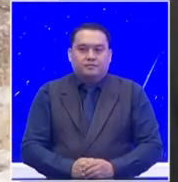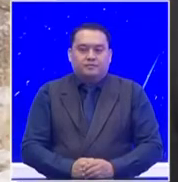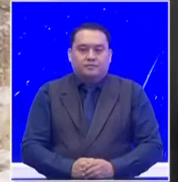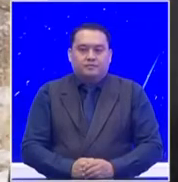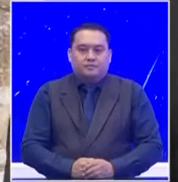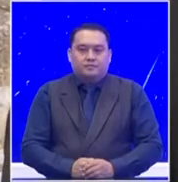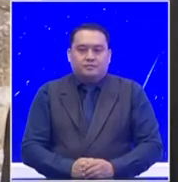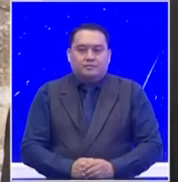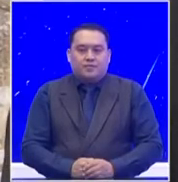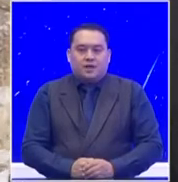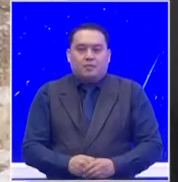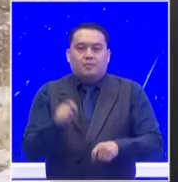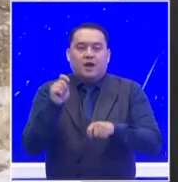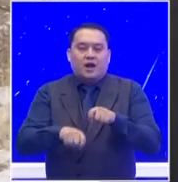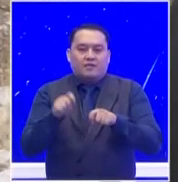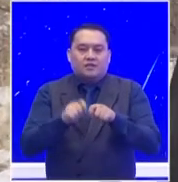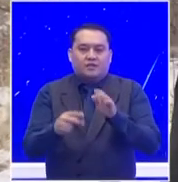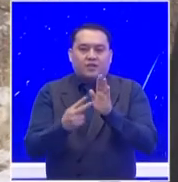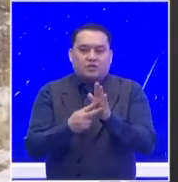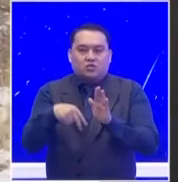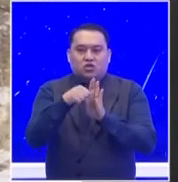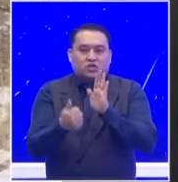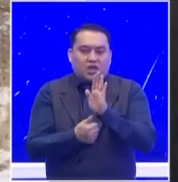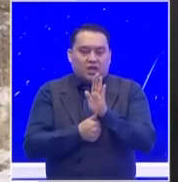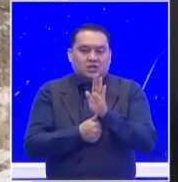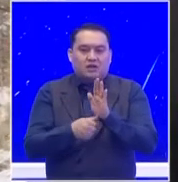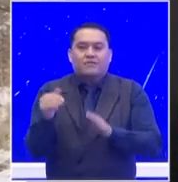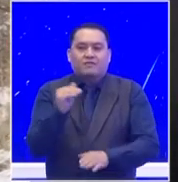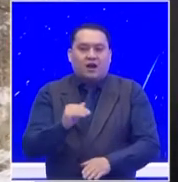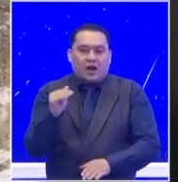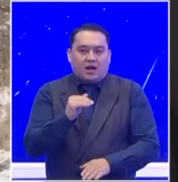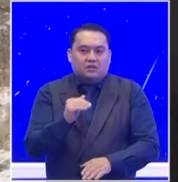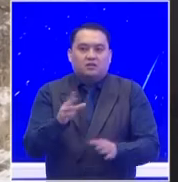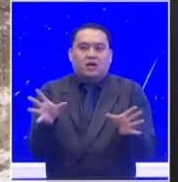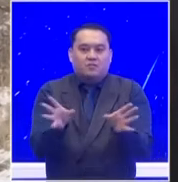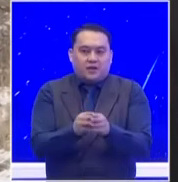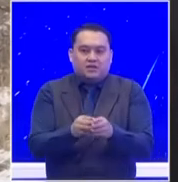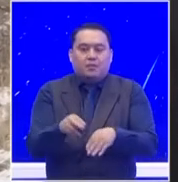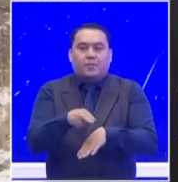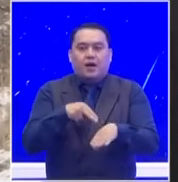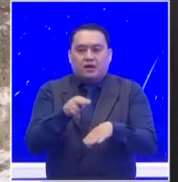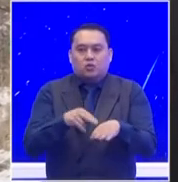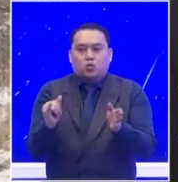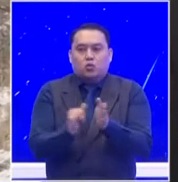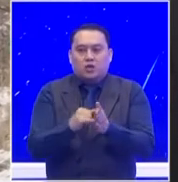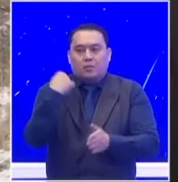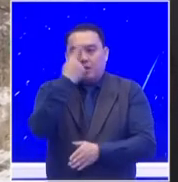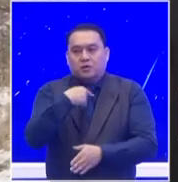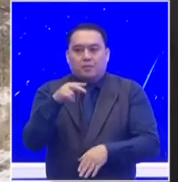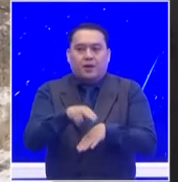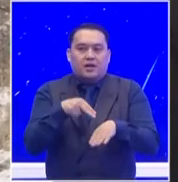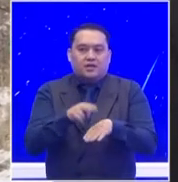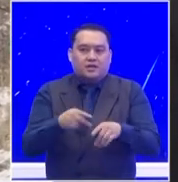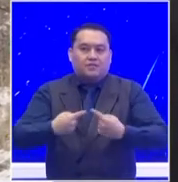Рейдовое мероприятие «Борышкер» проводится с 8 по 16 февраля совместно с департаментом юстиции, департаментом полиции